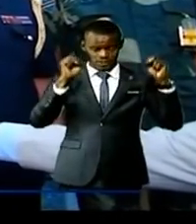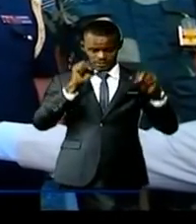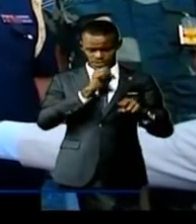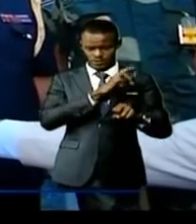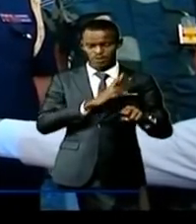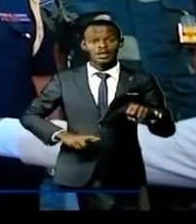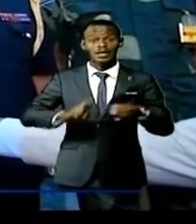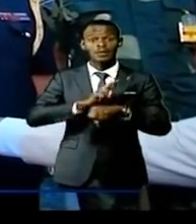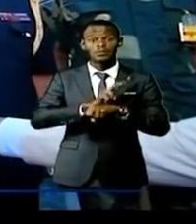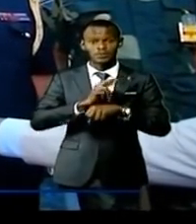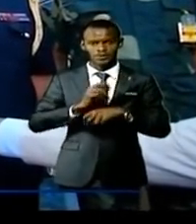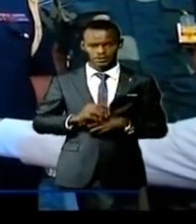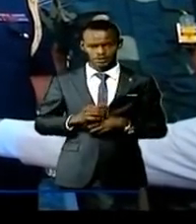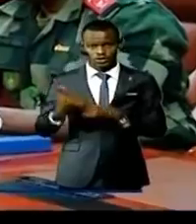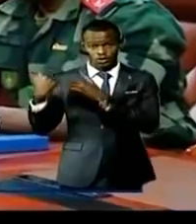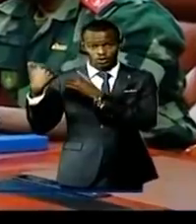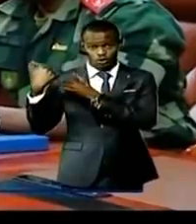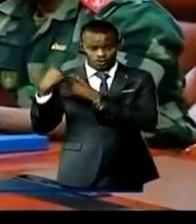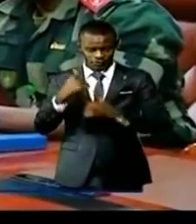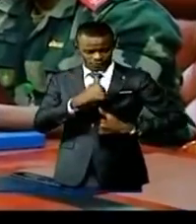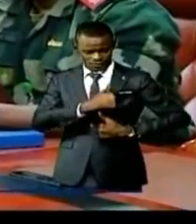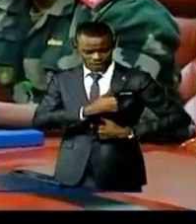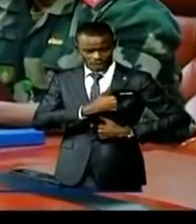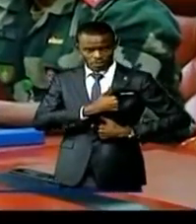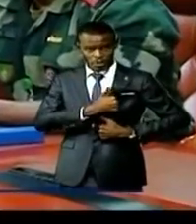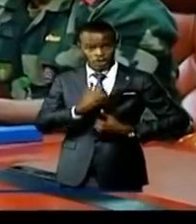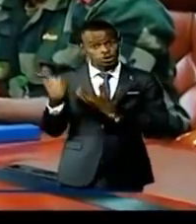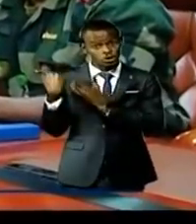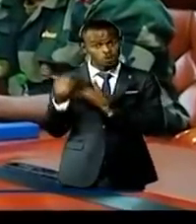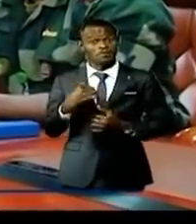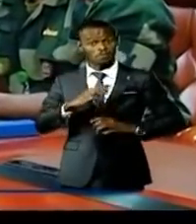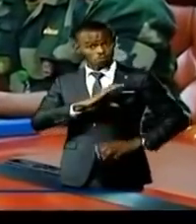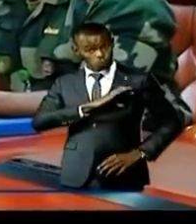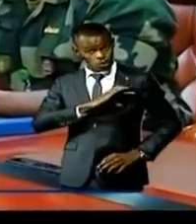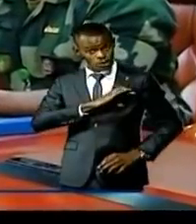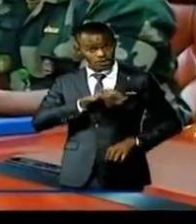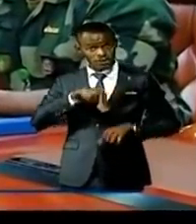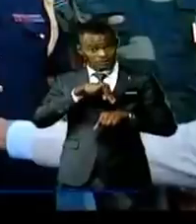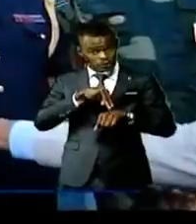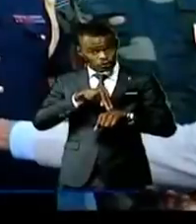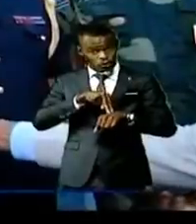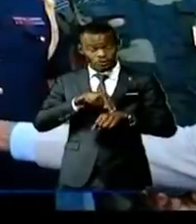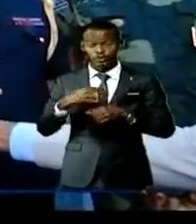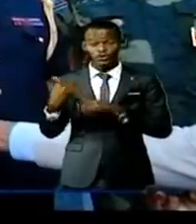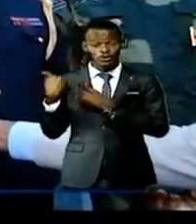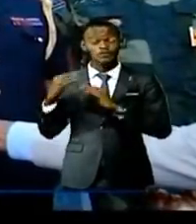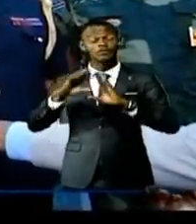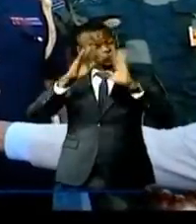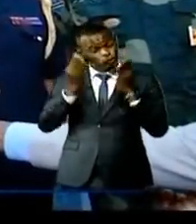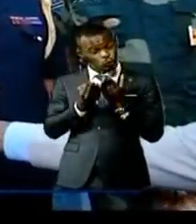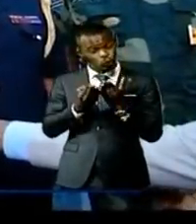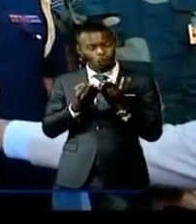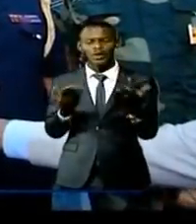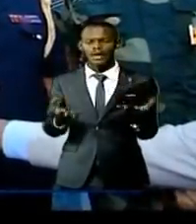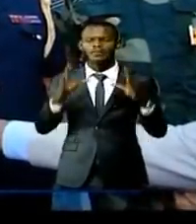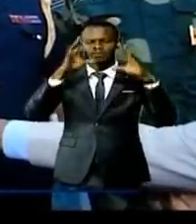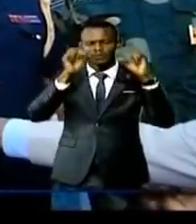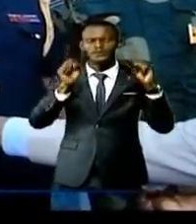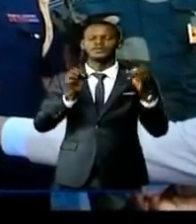République démocratique du Congo et de la police nationale congolaise a tenu ce